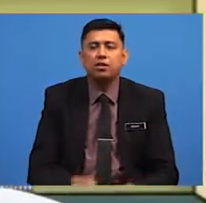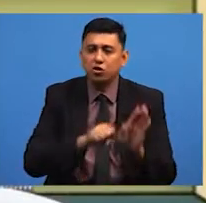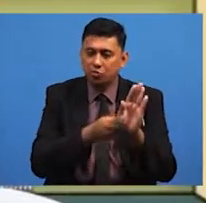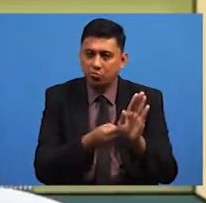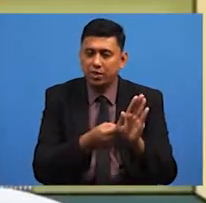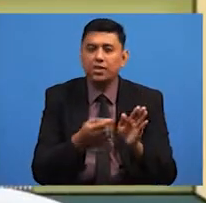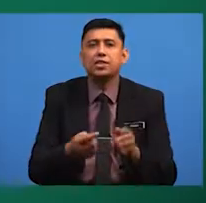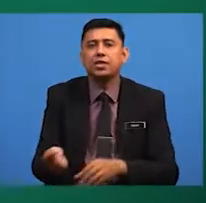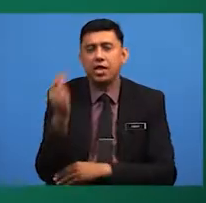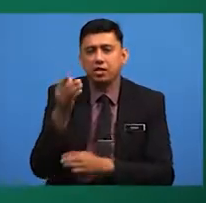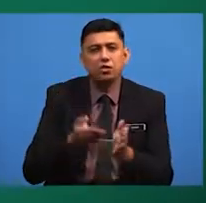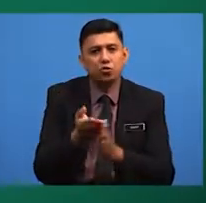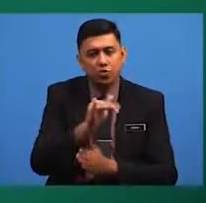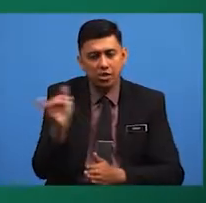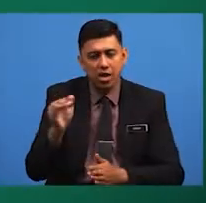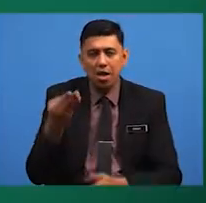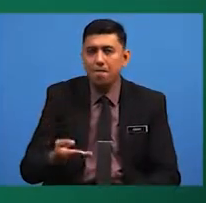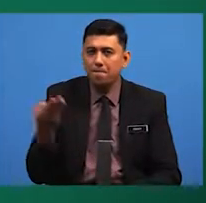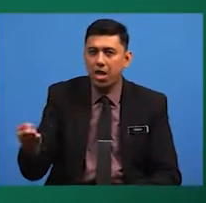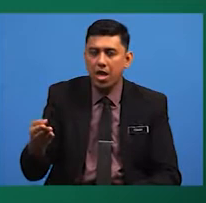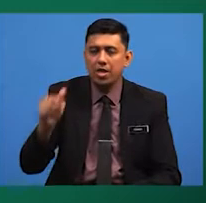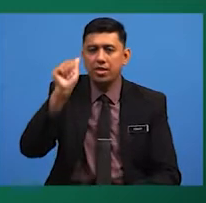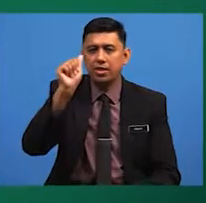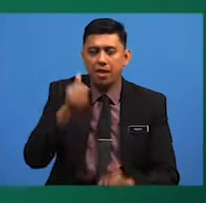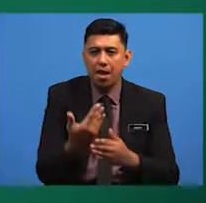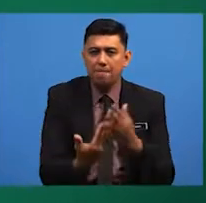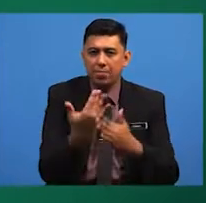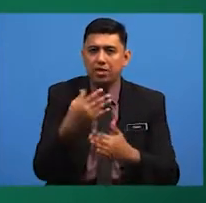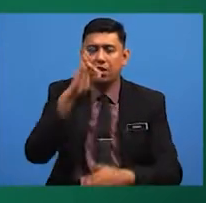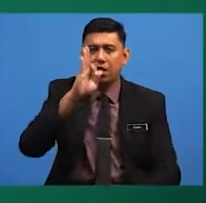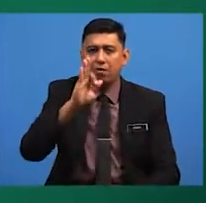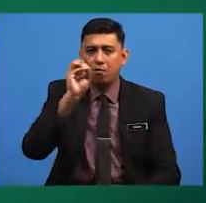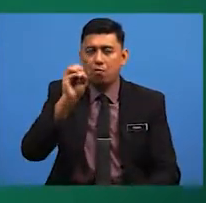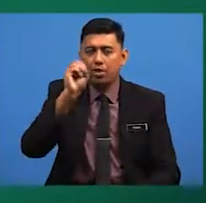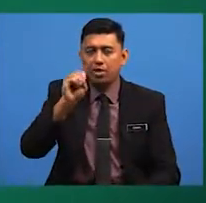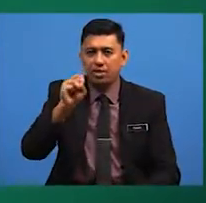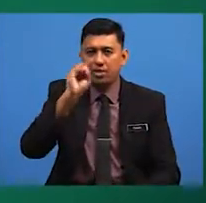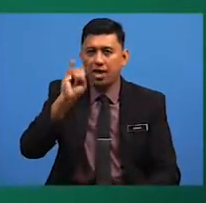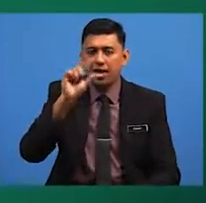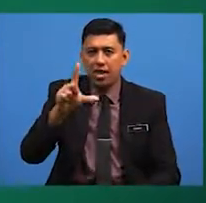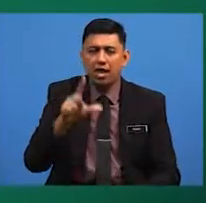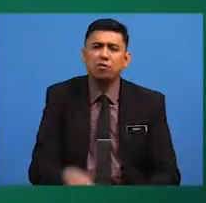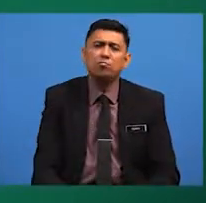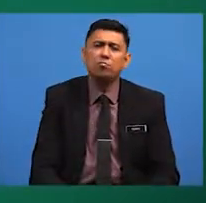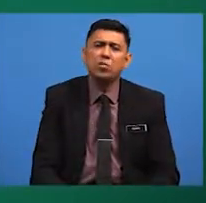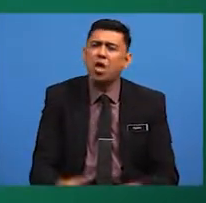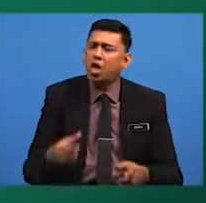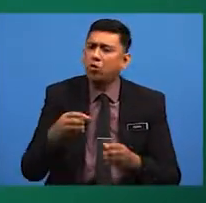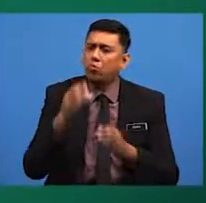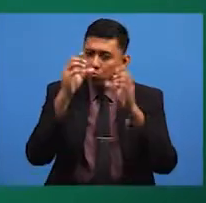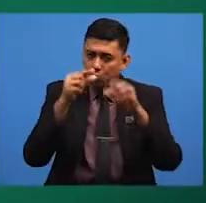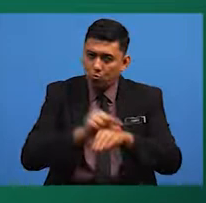seterusnya ilah bahan aktif Osing Sumut lagi Ini digunakan secara meluas